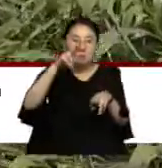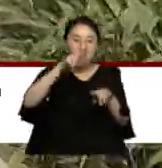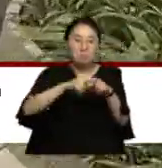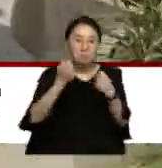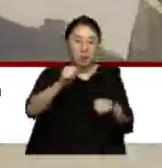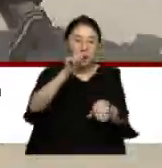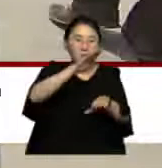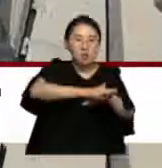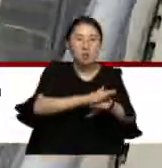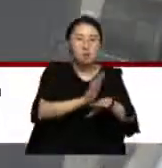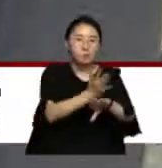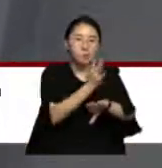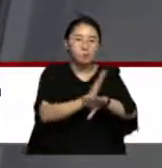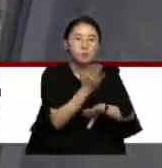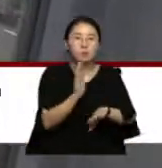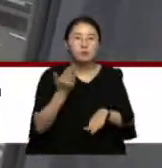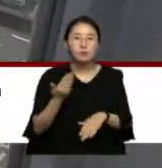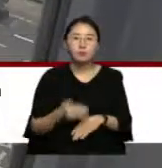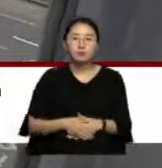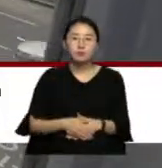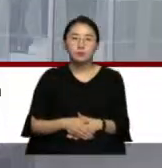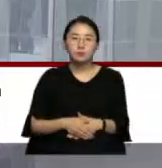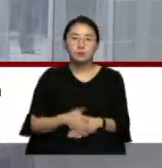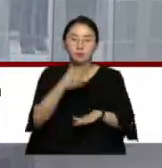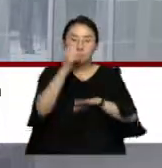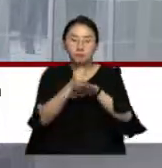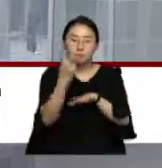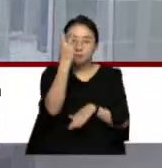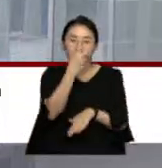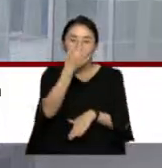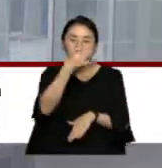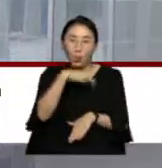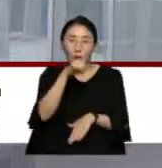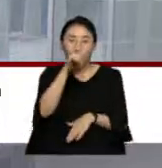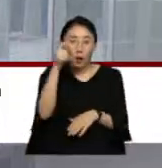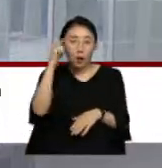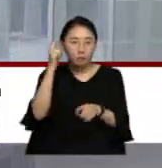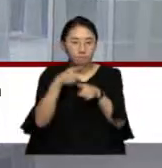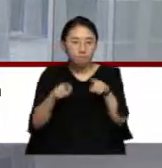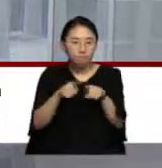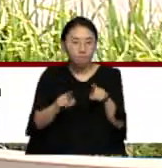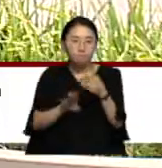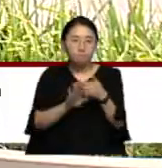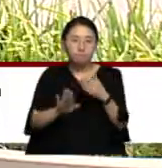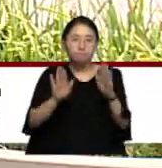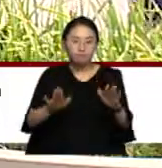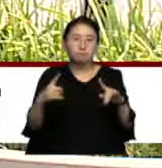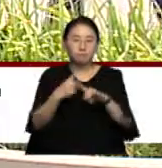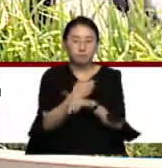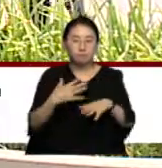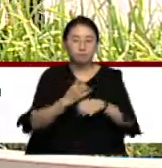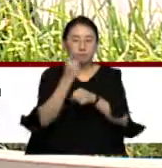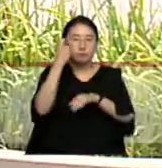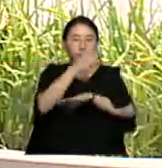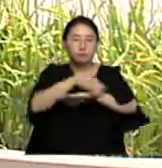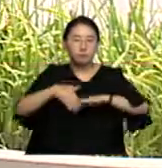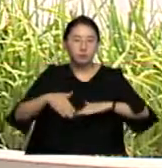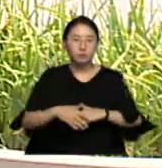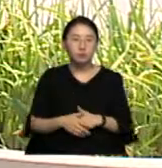어렵게 하기 위한 것입니다. 최종 검토 후 효과가 있다고 판단되면 이달 중 교체를 마무리한다는